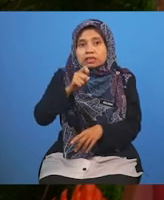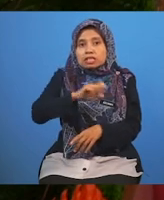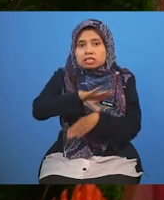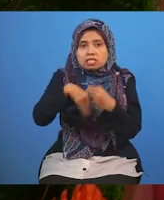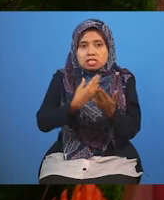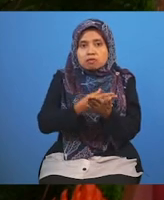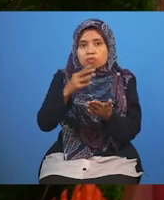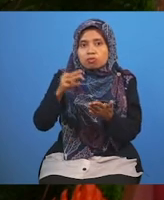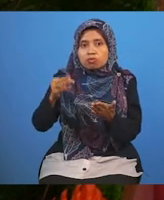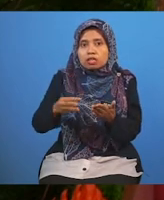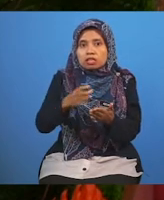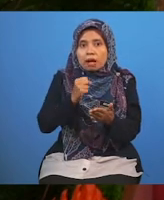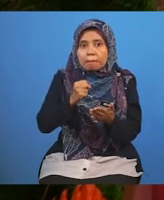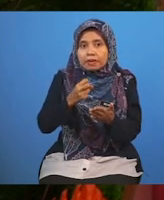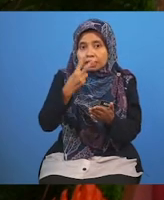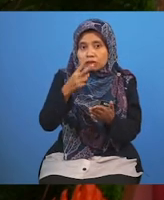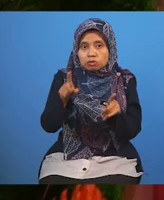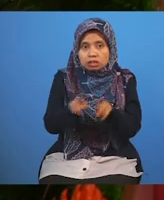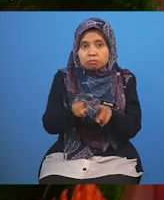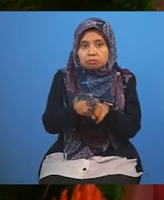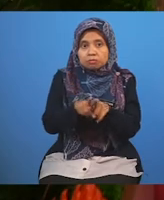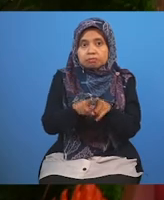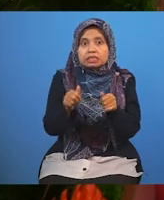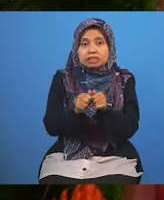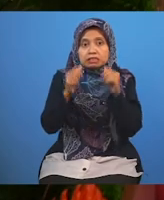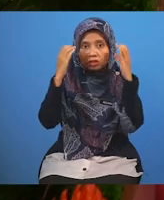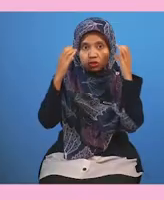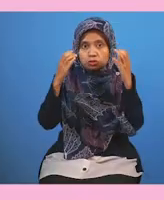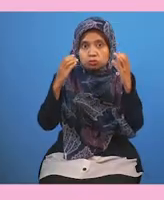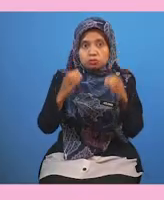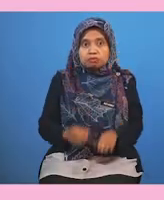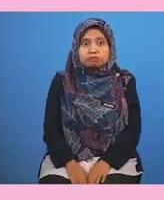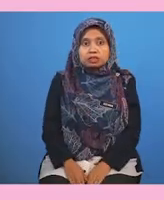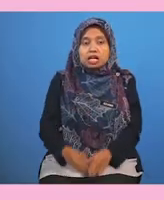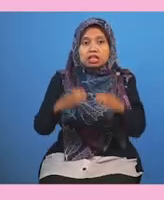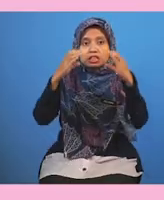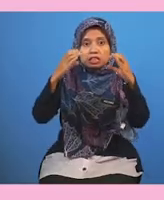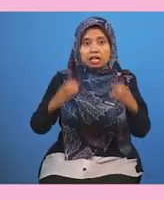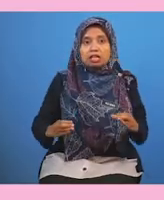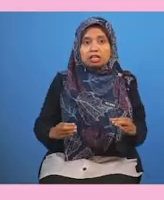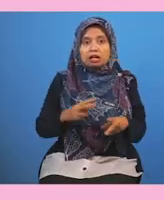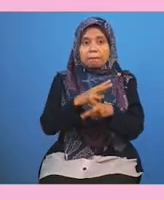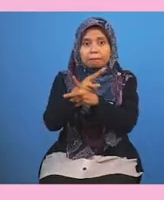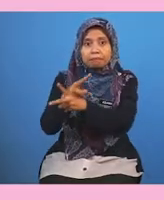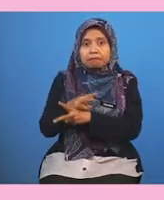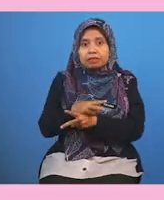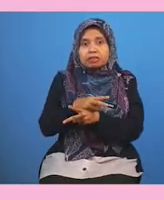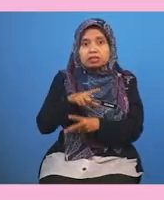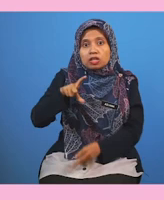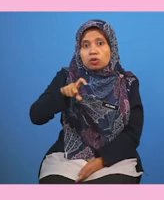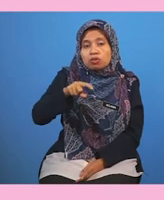Pastikan para pelajar semua dapat memeriksanya bersama-sama dengan cikgu. Cara menternak ulat bulu